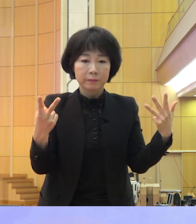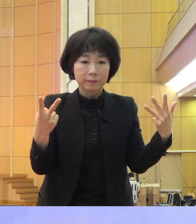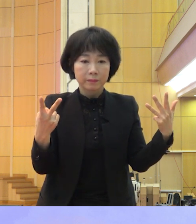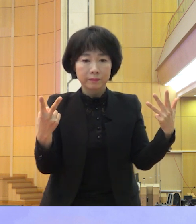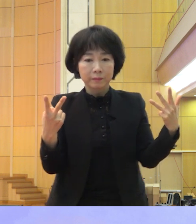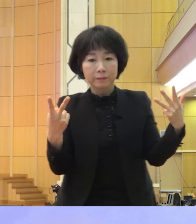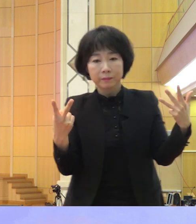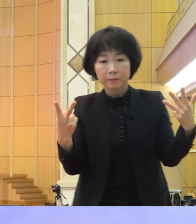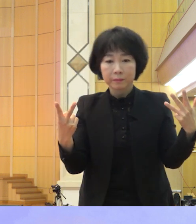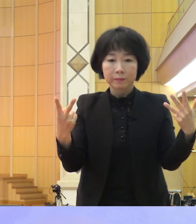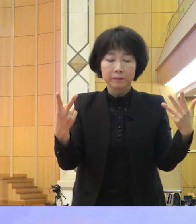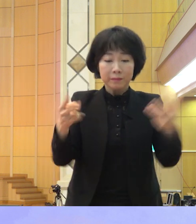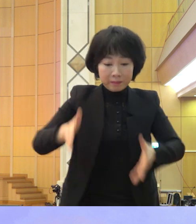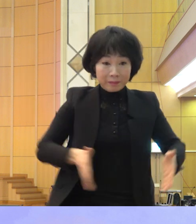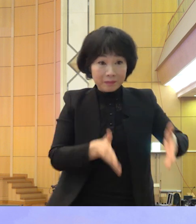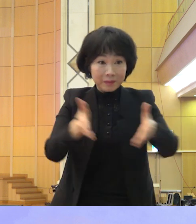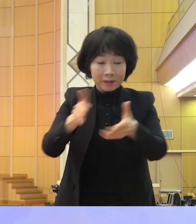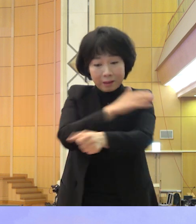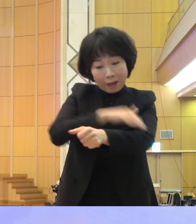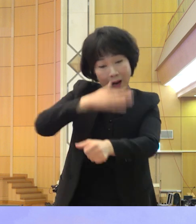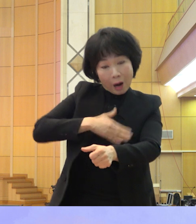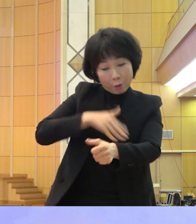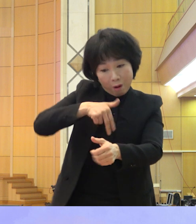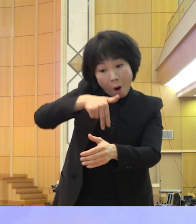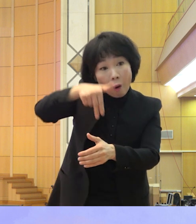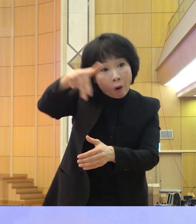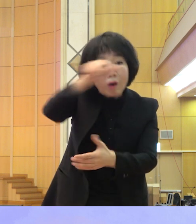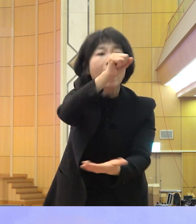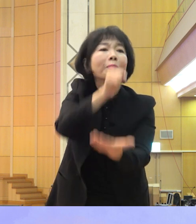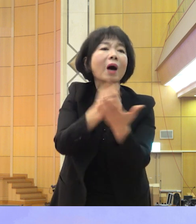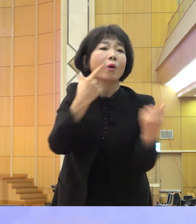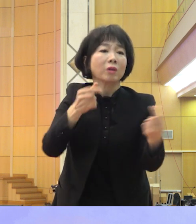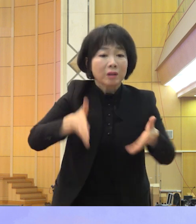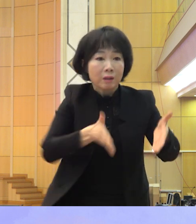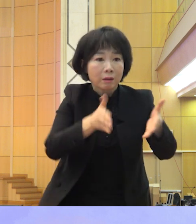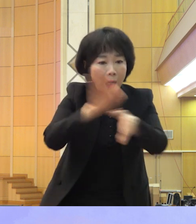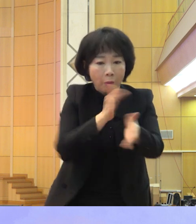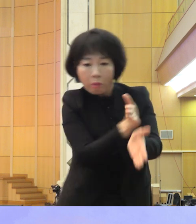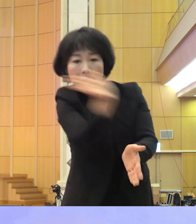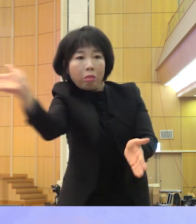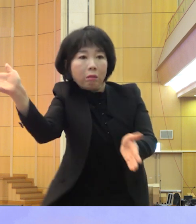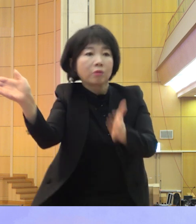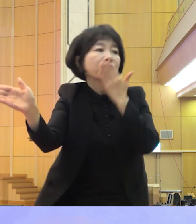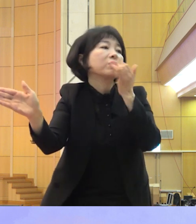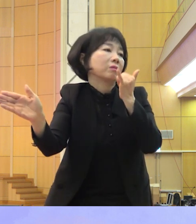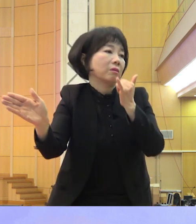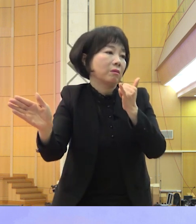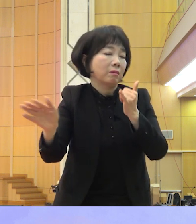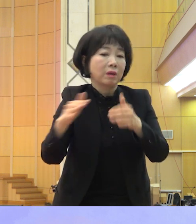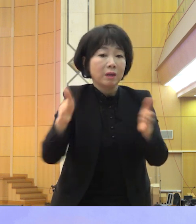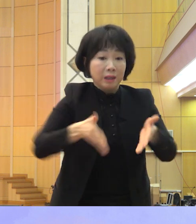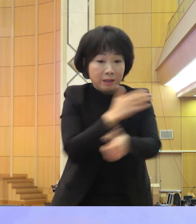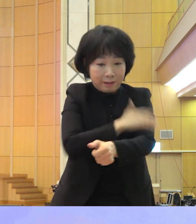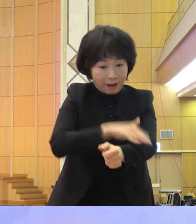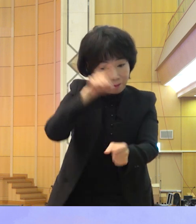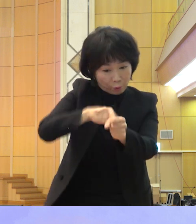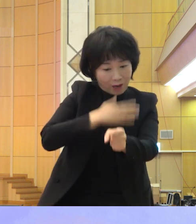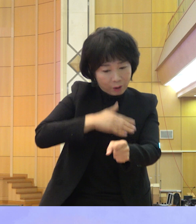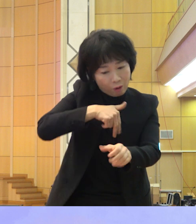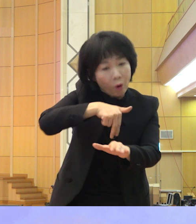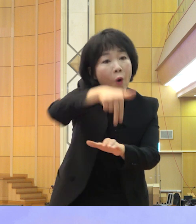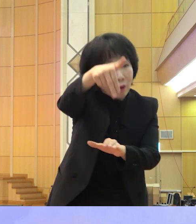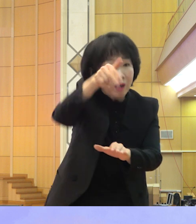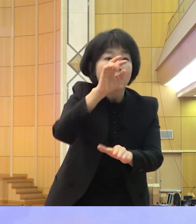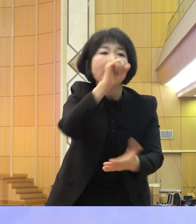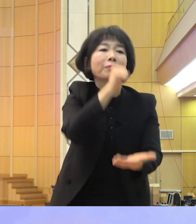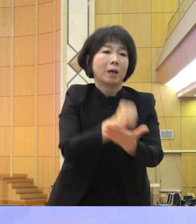가야지, 길을 모르고 가면 잘못된 길로 가거든요. 잘못된 길로. 예전에 제가 산동네에 있을 때,